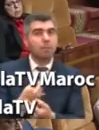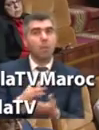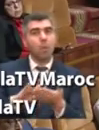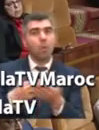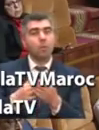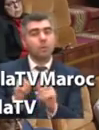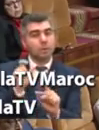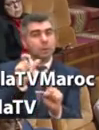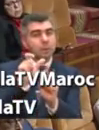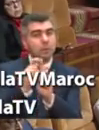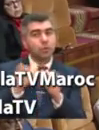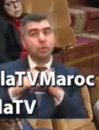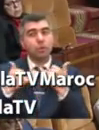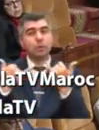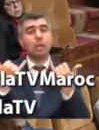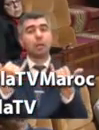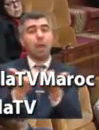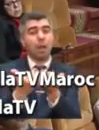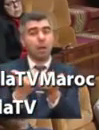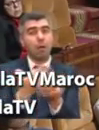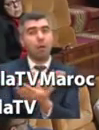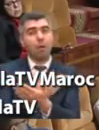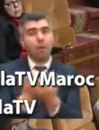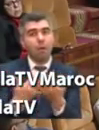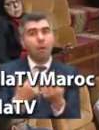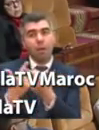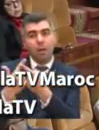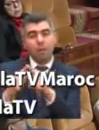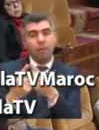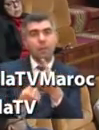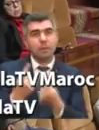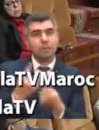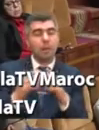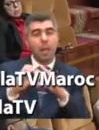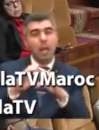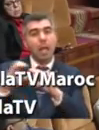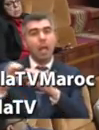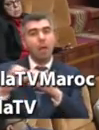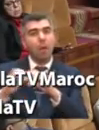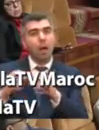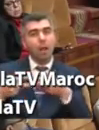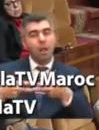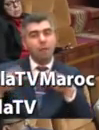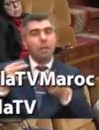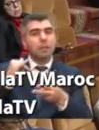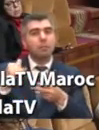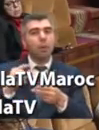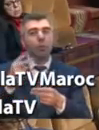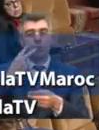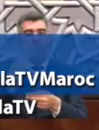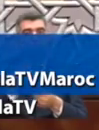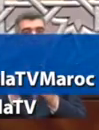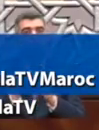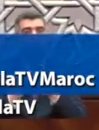عقد واحد المناظره وطنيه حول الموارد البشريه تكون بدايه ديال واحد الحوار وطني مفتوح ومستمر. وشكرا.